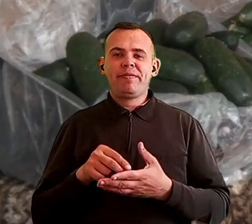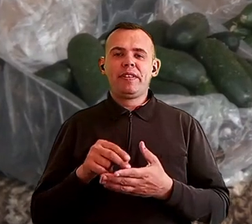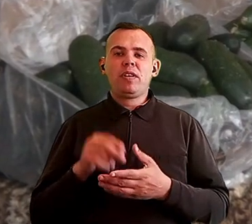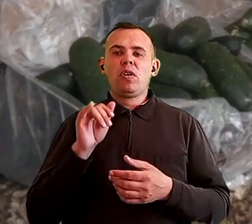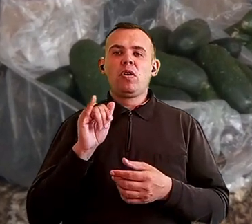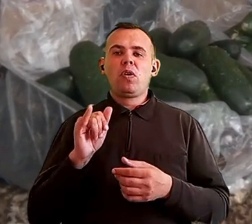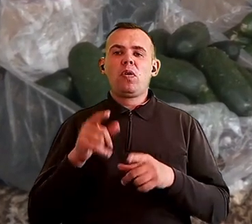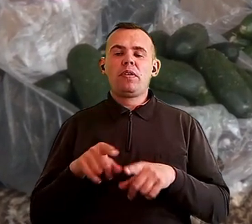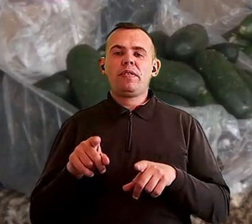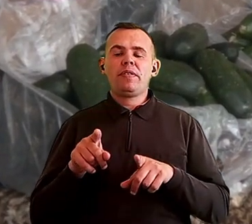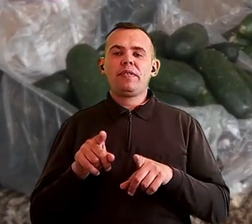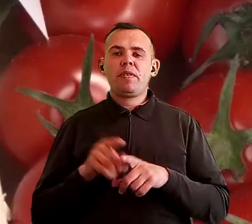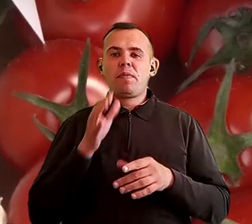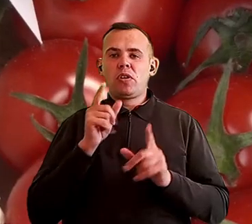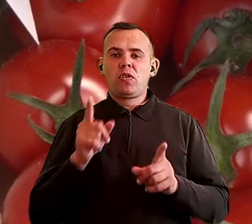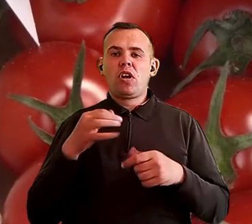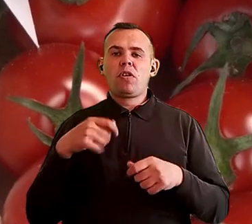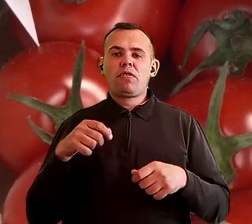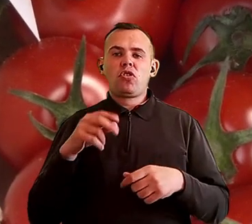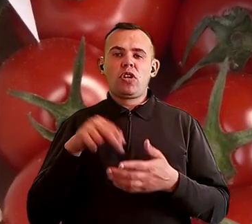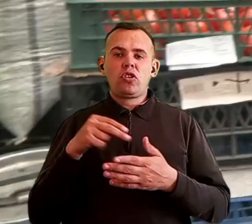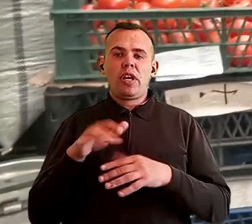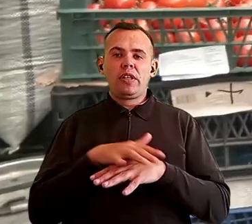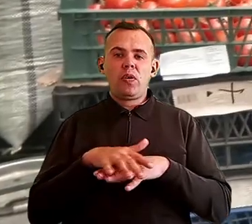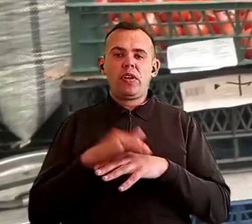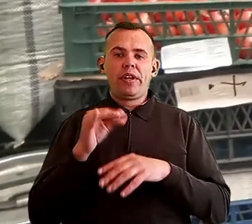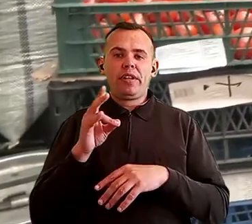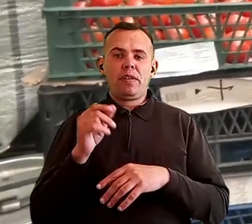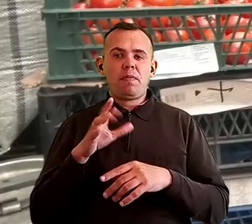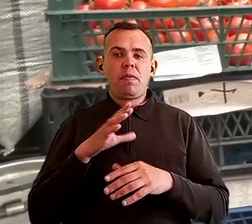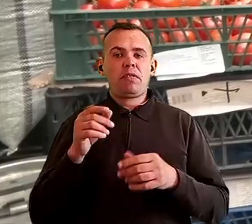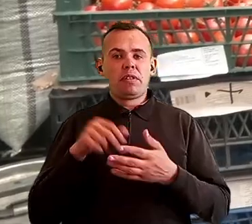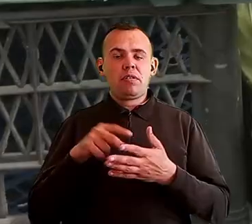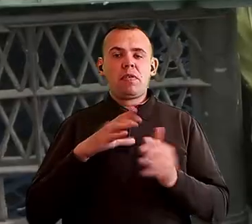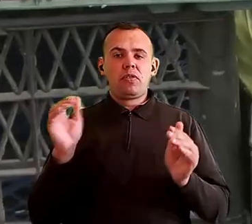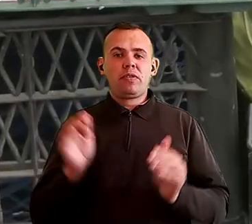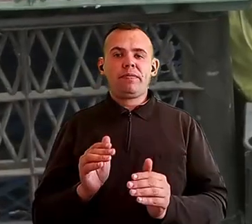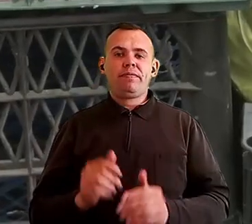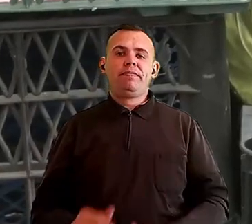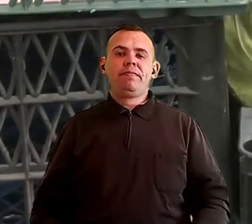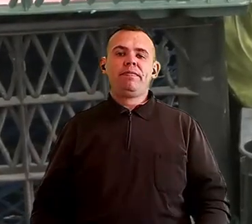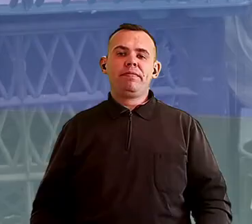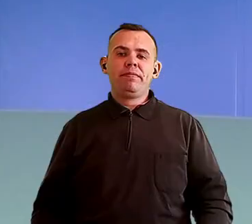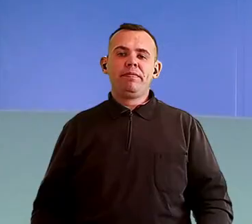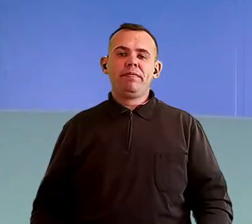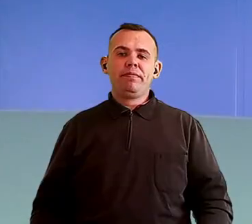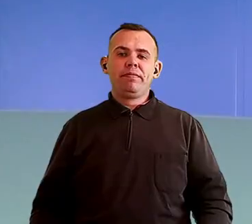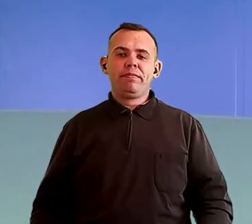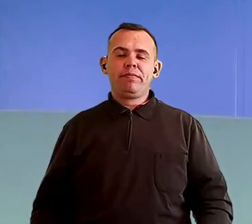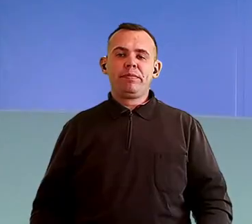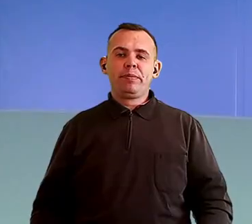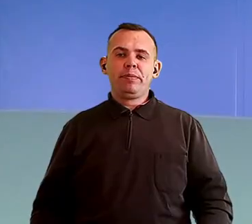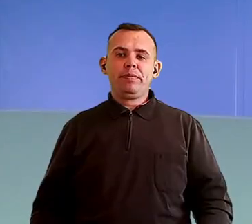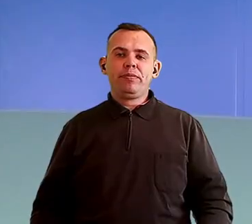сезону, кажуть продавці черкаського ринку, ціни мають зменшитися. Вікторія Гончарук, Олег Кураш. Новини на Суспільному.